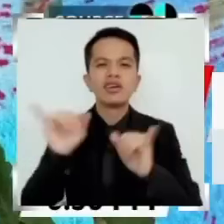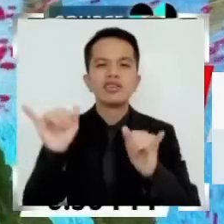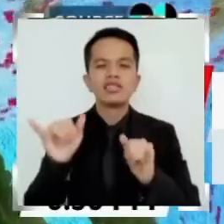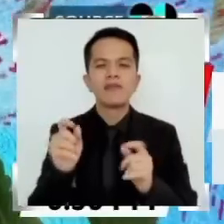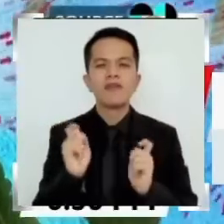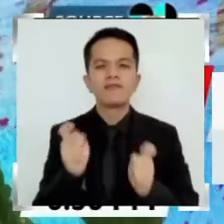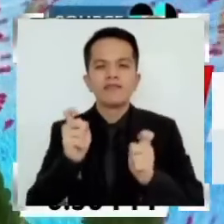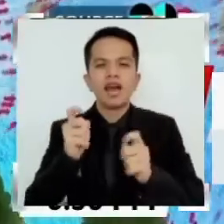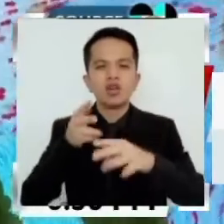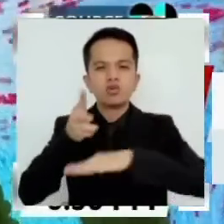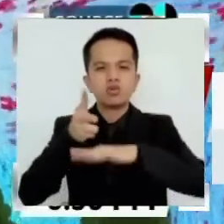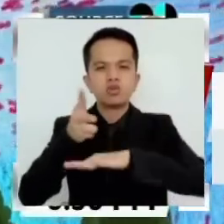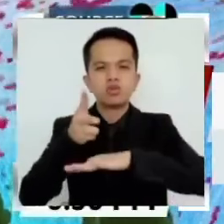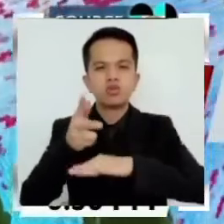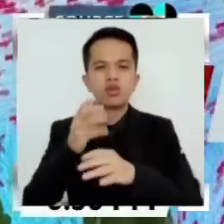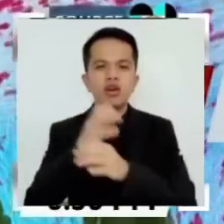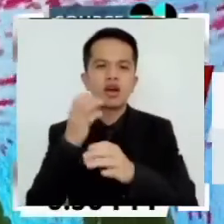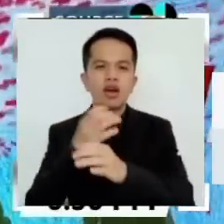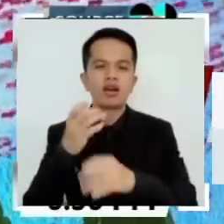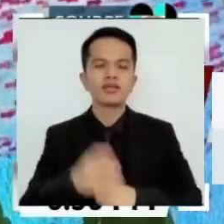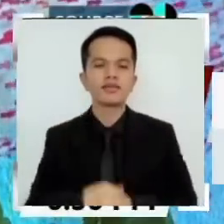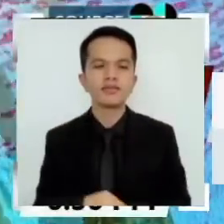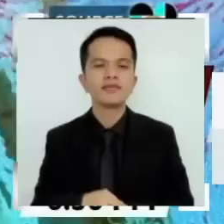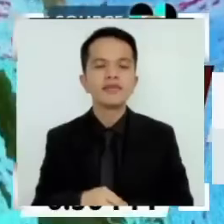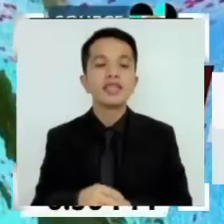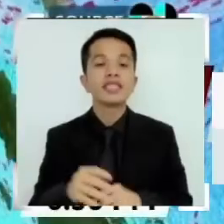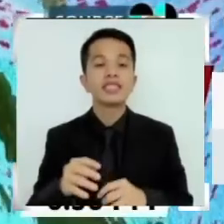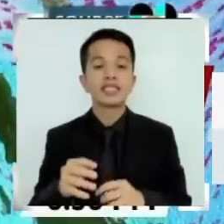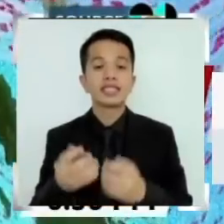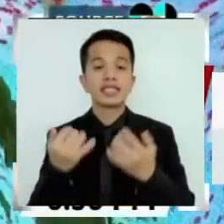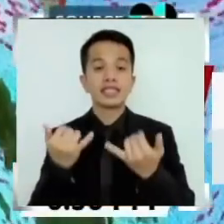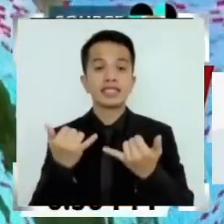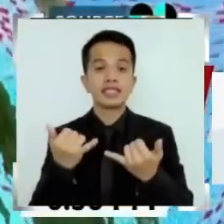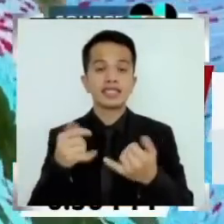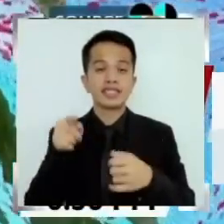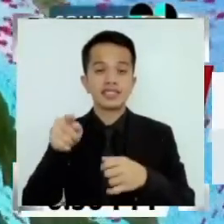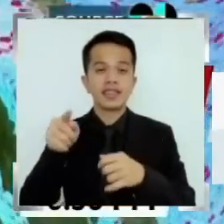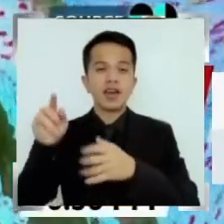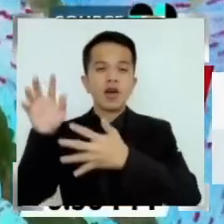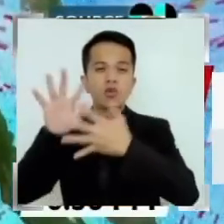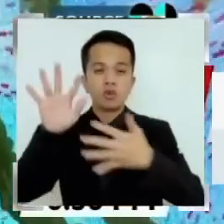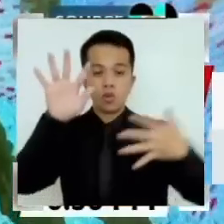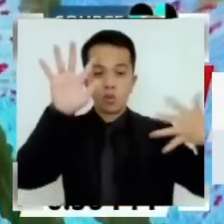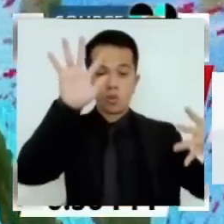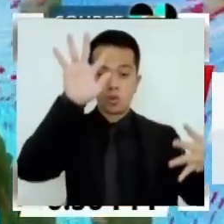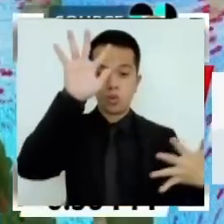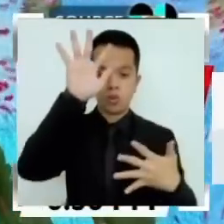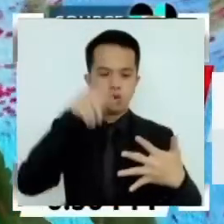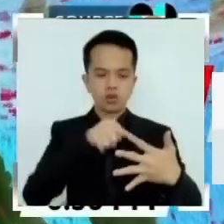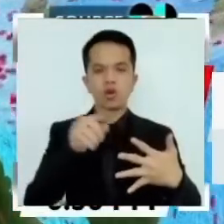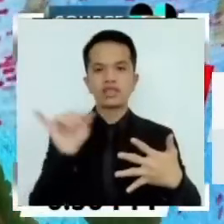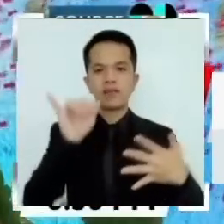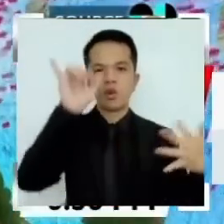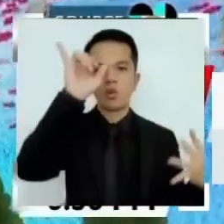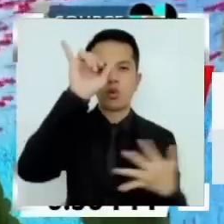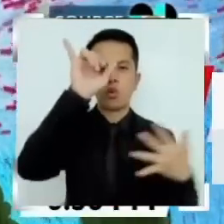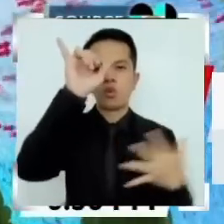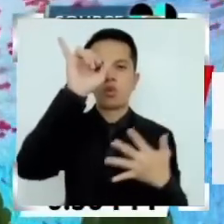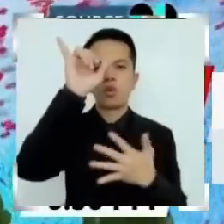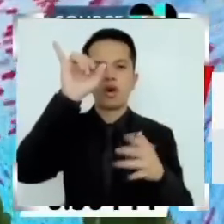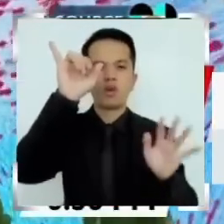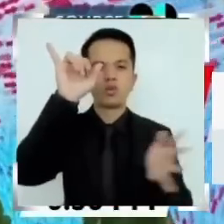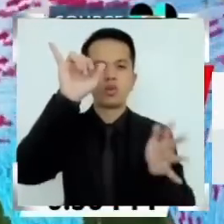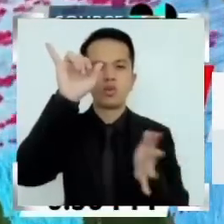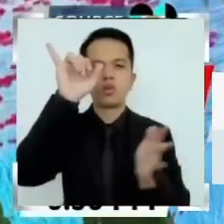sasakyan. Pagsapit ng Linggo, inaasahang palalakasin daw nito ang habagat na magpapaulan sa maraming lugar. Dito po sa may western